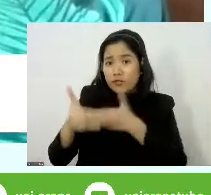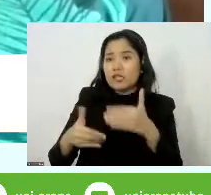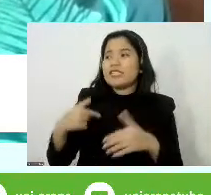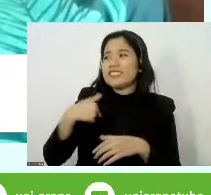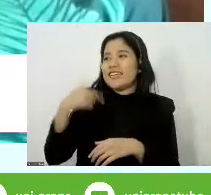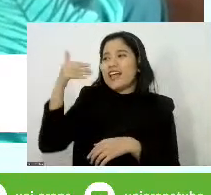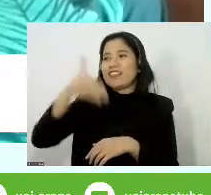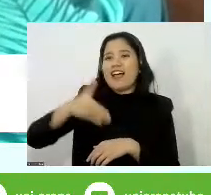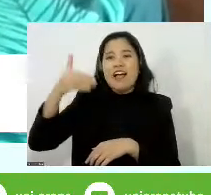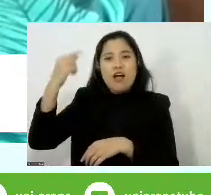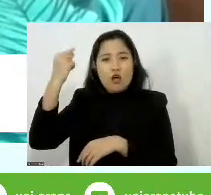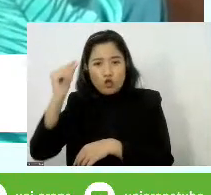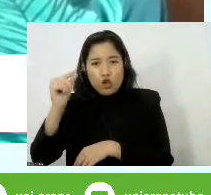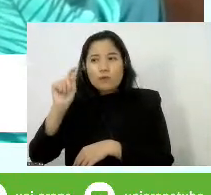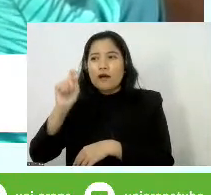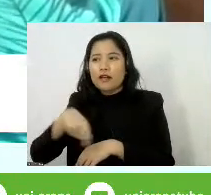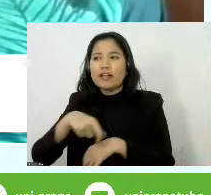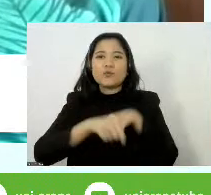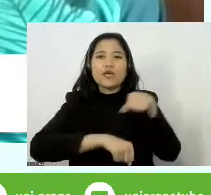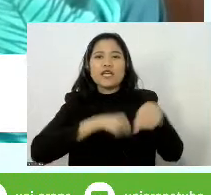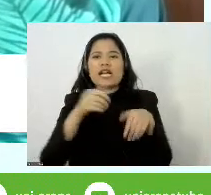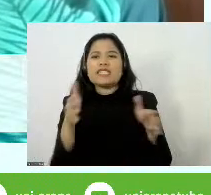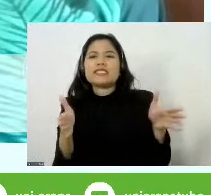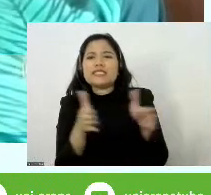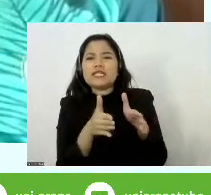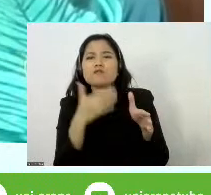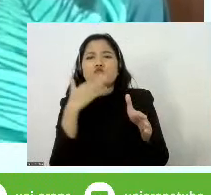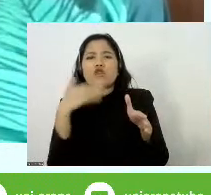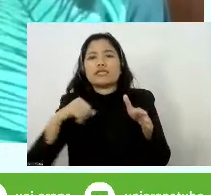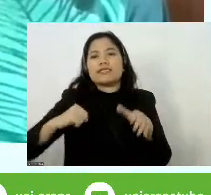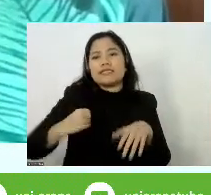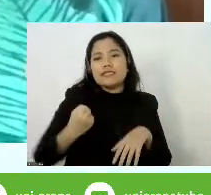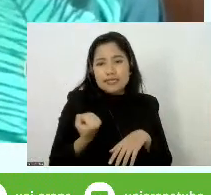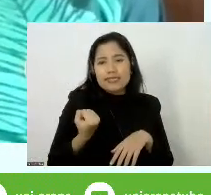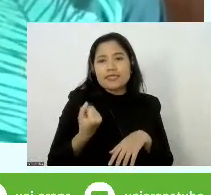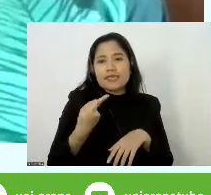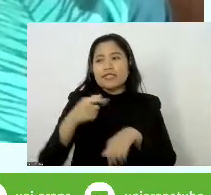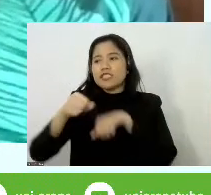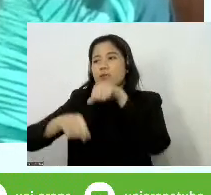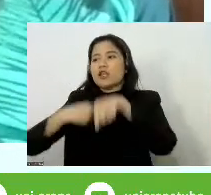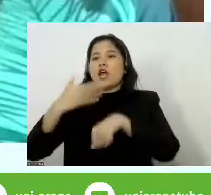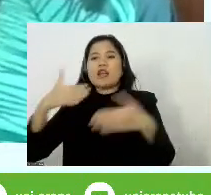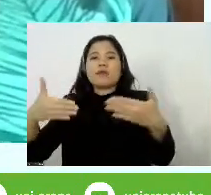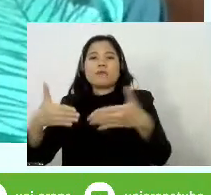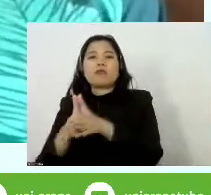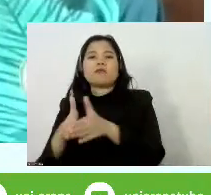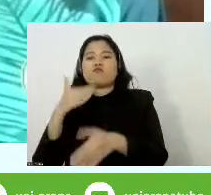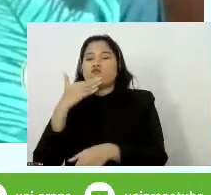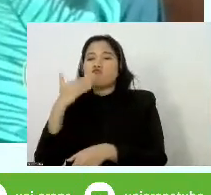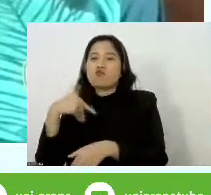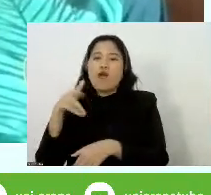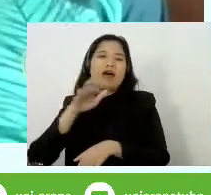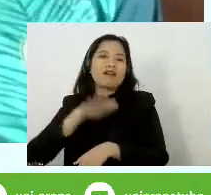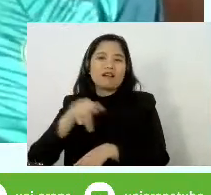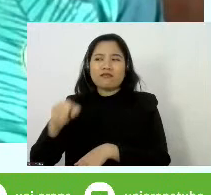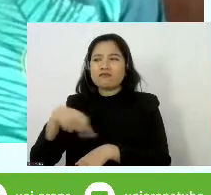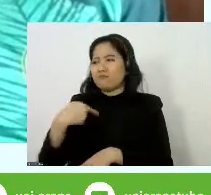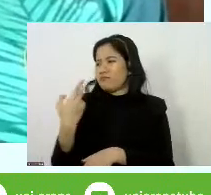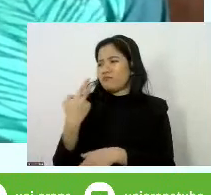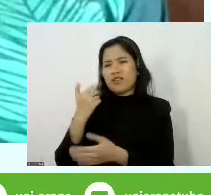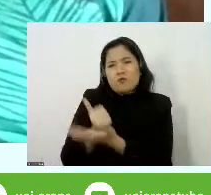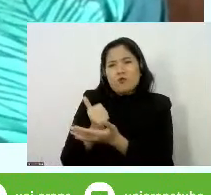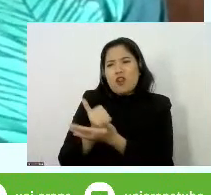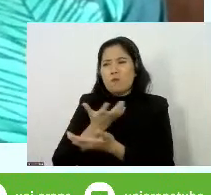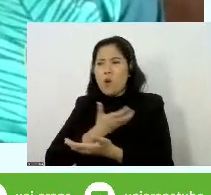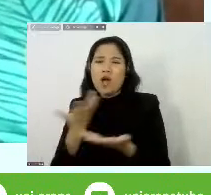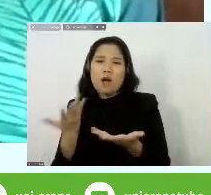kantor malah ya kadang-kadang pakai sepeda mini yang punya istri sayap beda lipat punya anak saya semaunya hari itu jadi enggak betulan